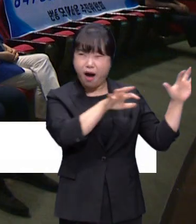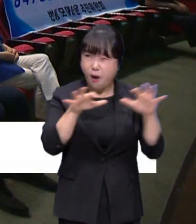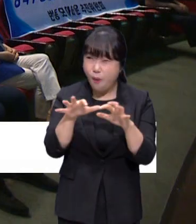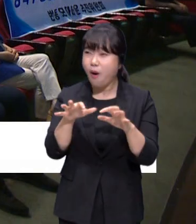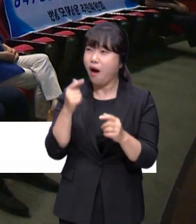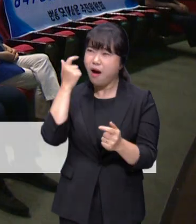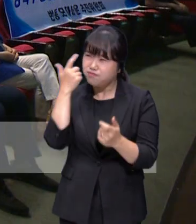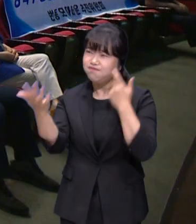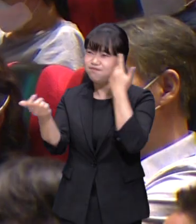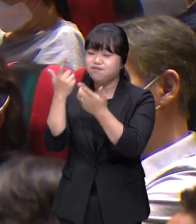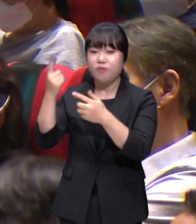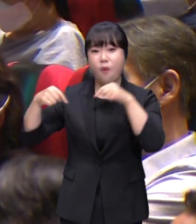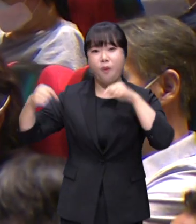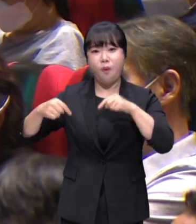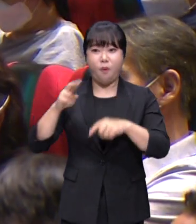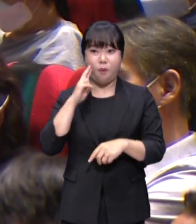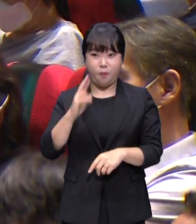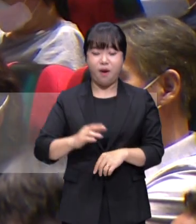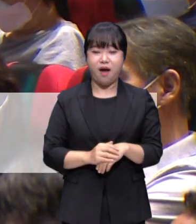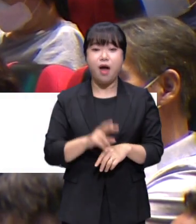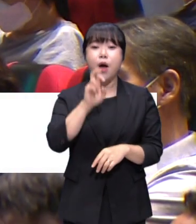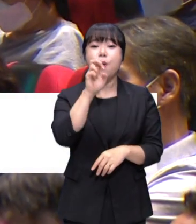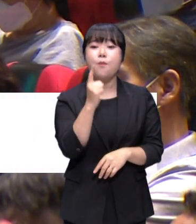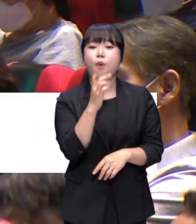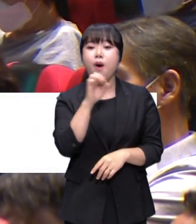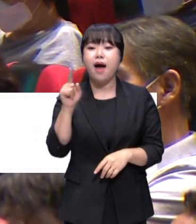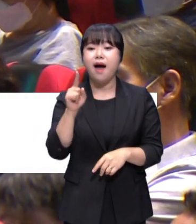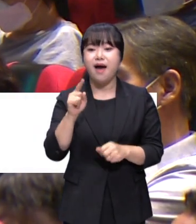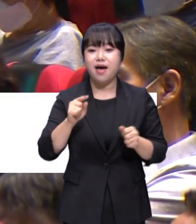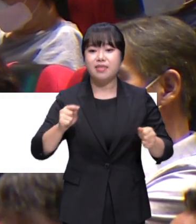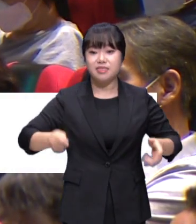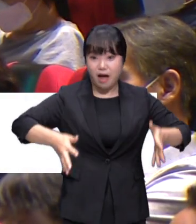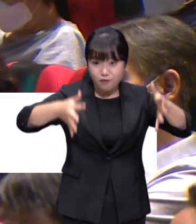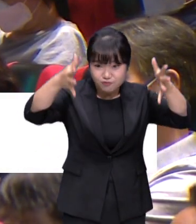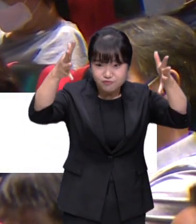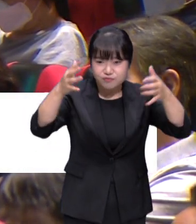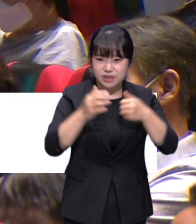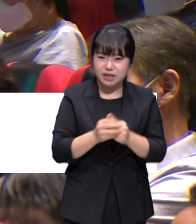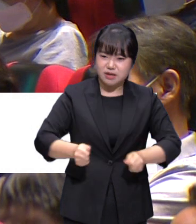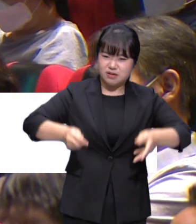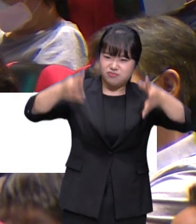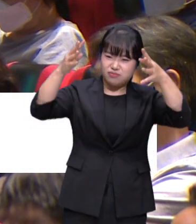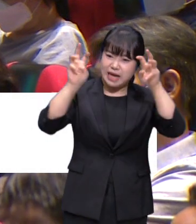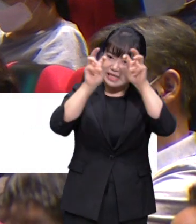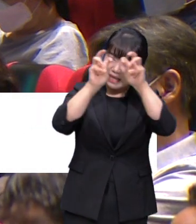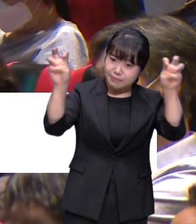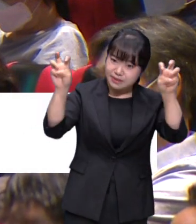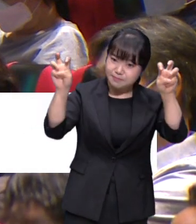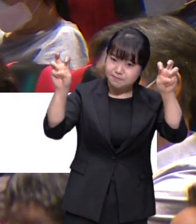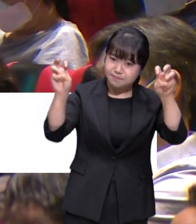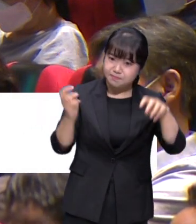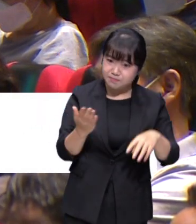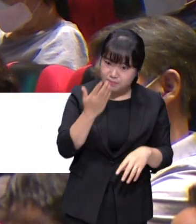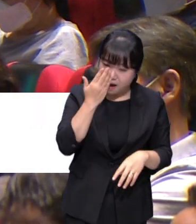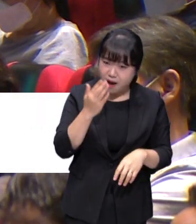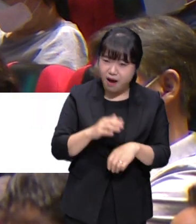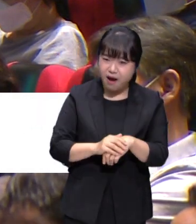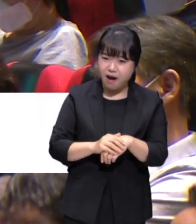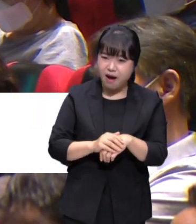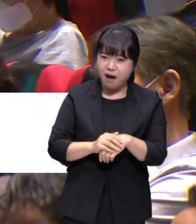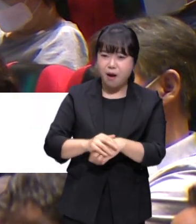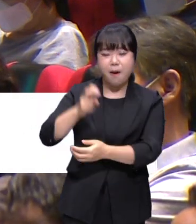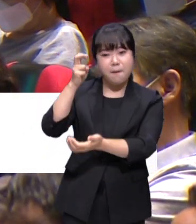의견은 다양합니다. 모아타운도 이제 한 30층 정도, 30층